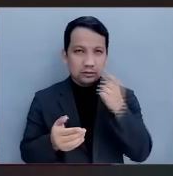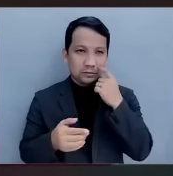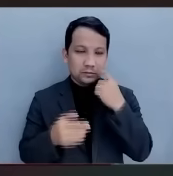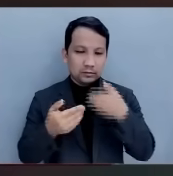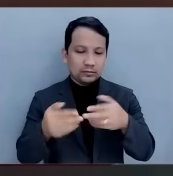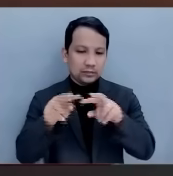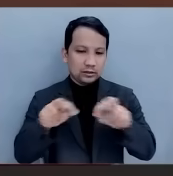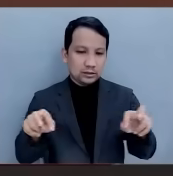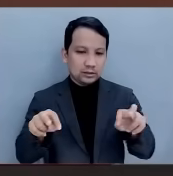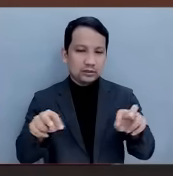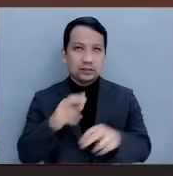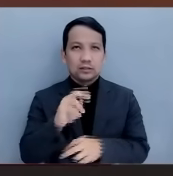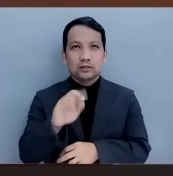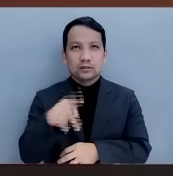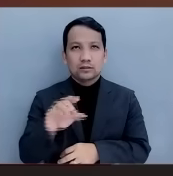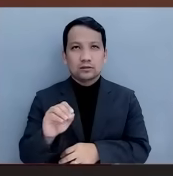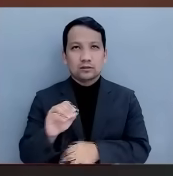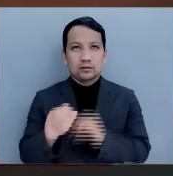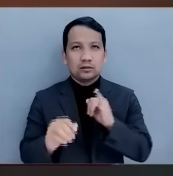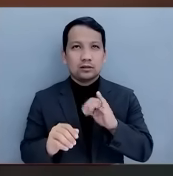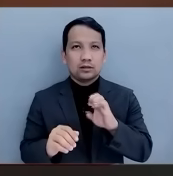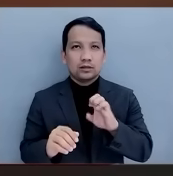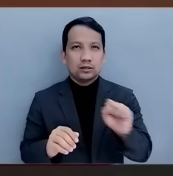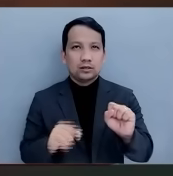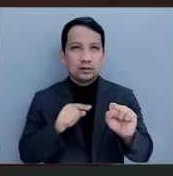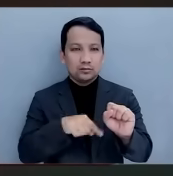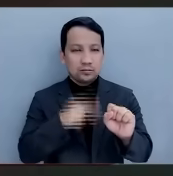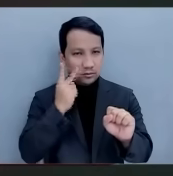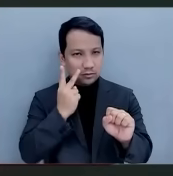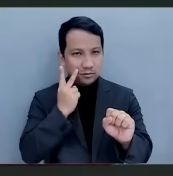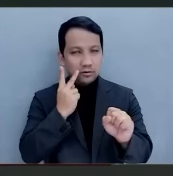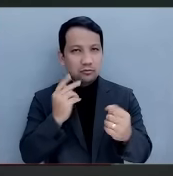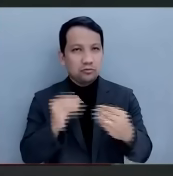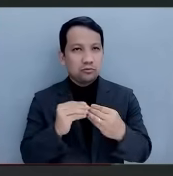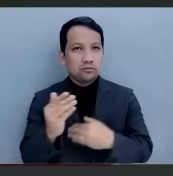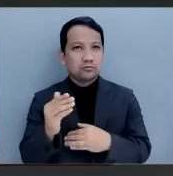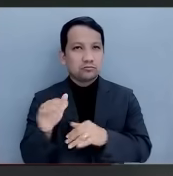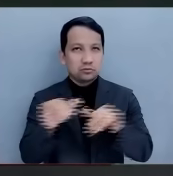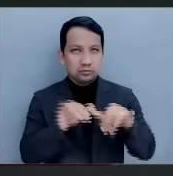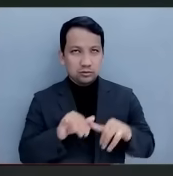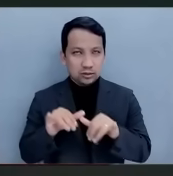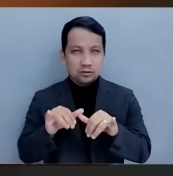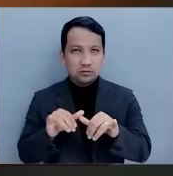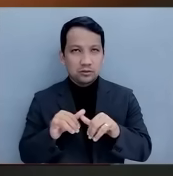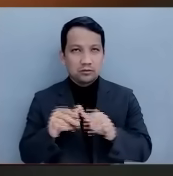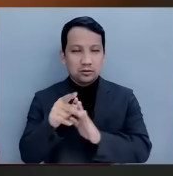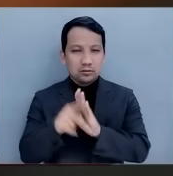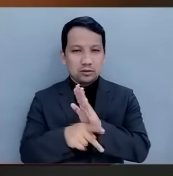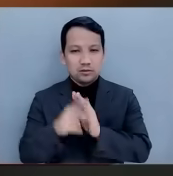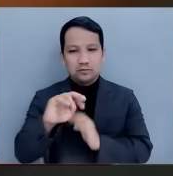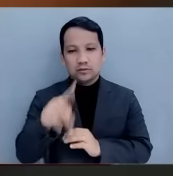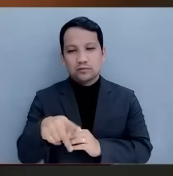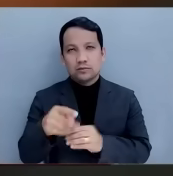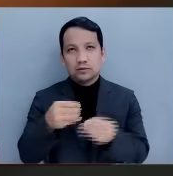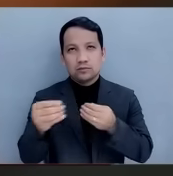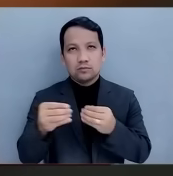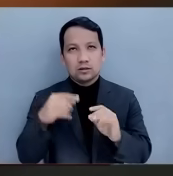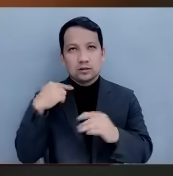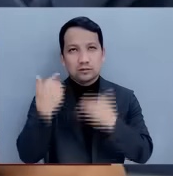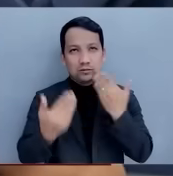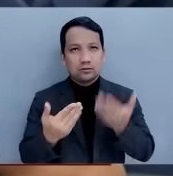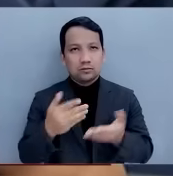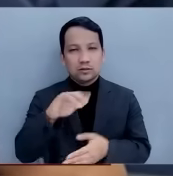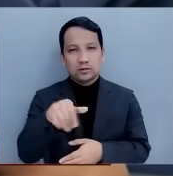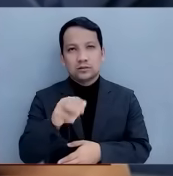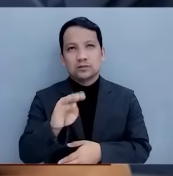sa imbestigasyon ng NCRPO at ng IAS, nakita na mga paglabag sa standard operating procedures ng PNP ang operasyon na kinamatay ni